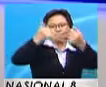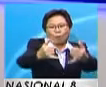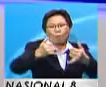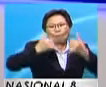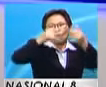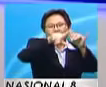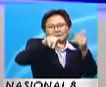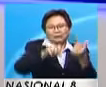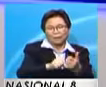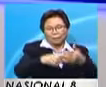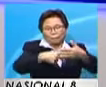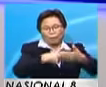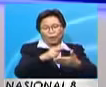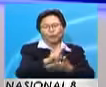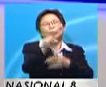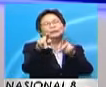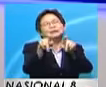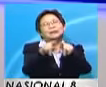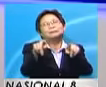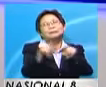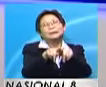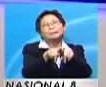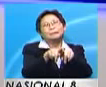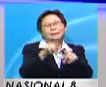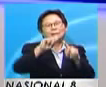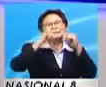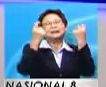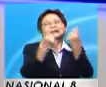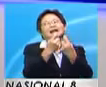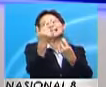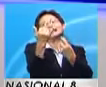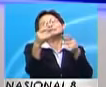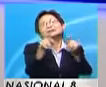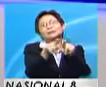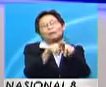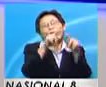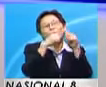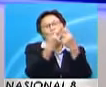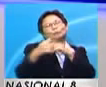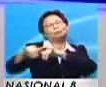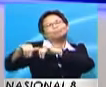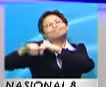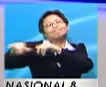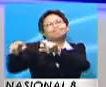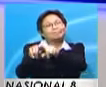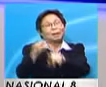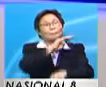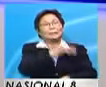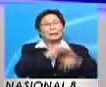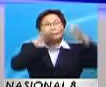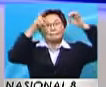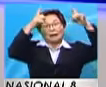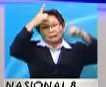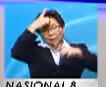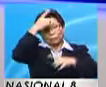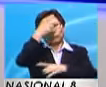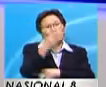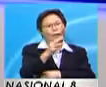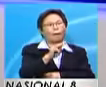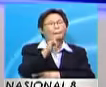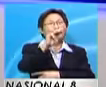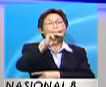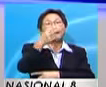sejauh matrikulasi seperti lepasan tingkatannya Hai atau stafnya menteri pendidikan Datuk Sri mohd